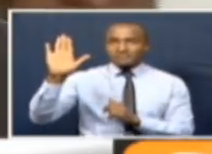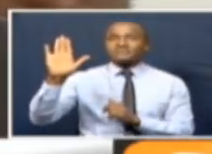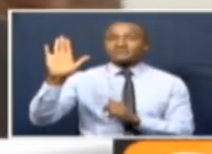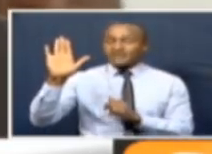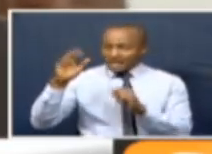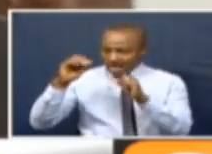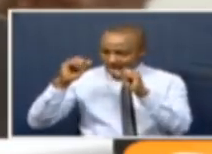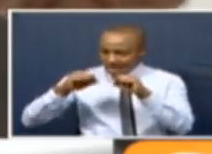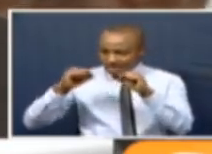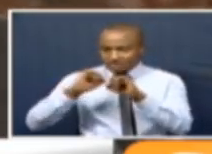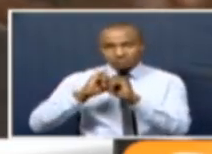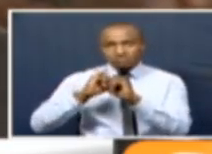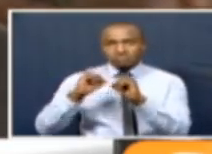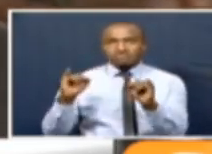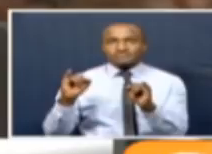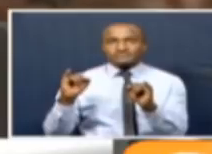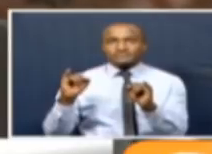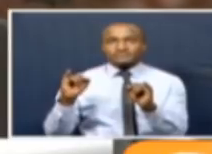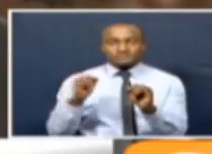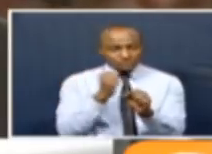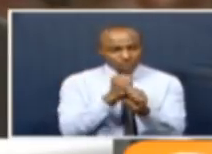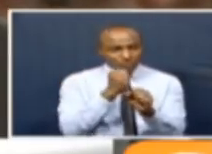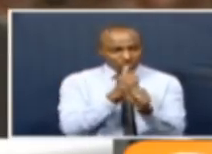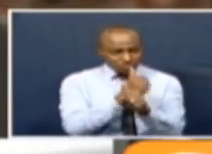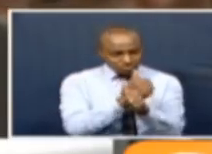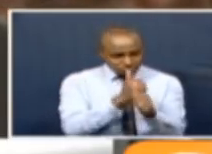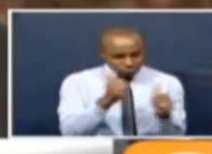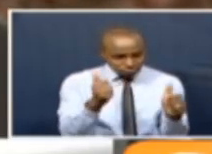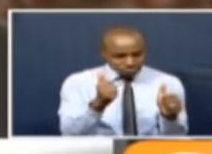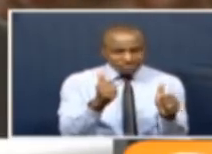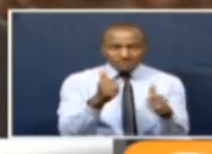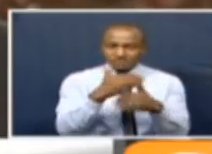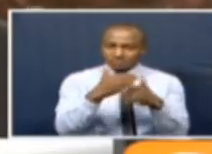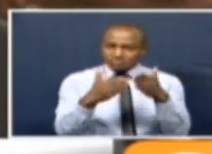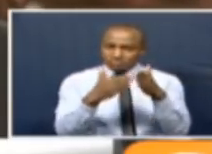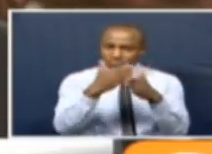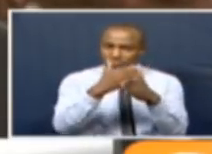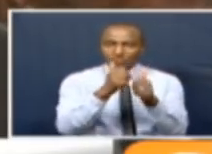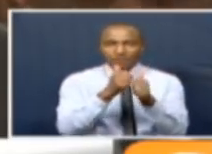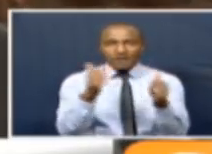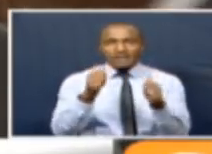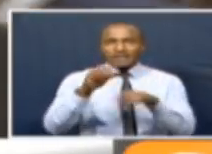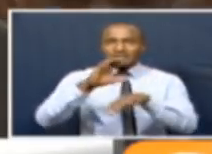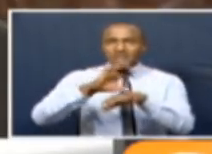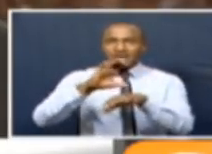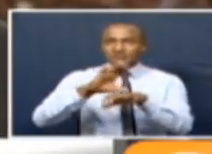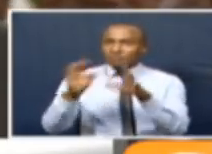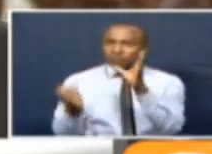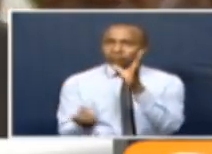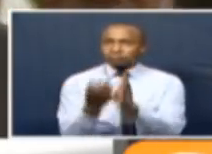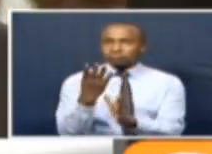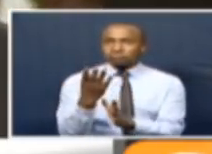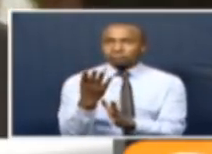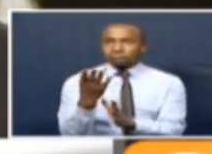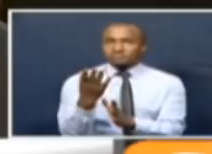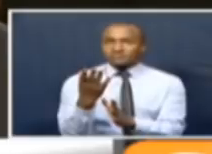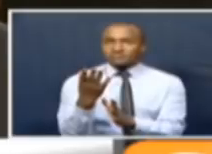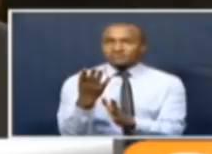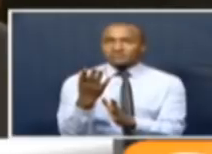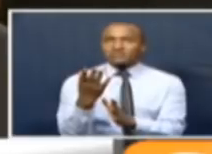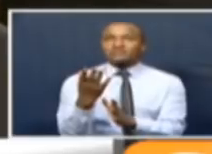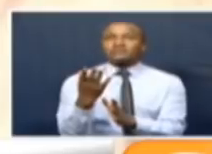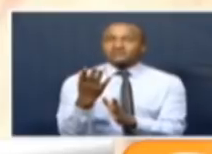imeingiana. Your Excellency, kazi mzuri umejenga, umefanya kwa taifa hii ya kujenga kanisa, wakati mgumu